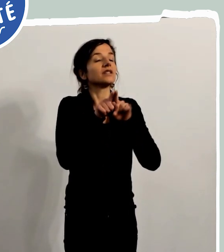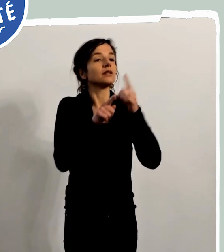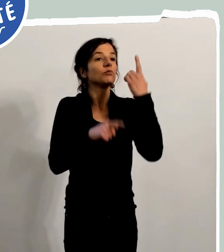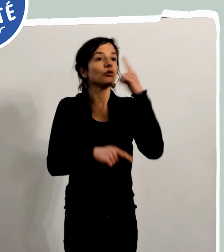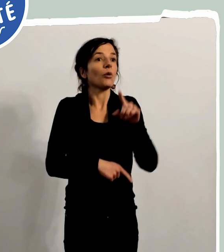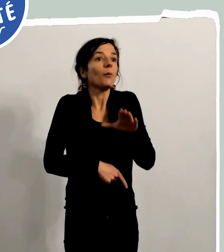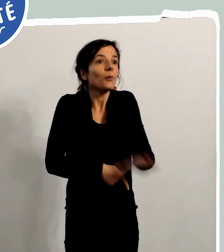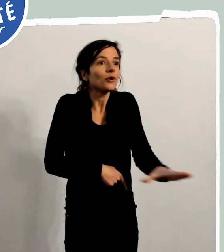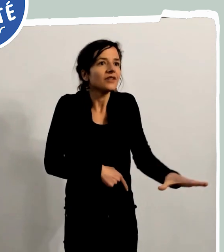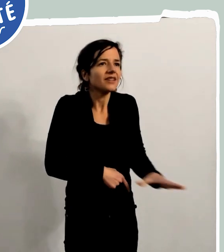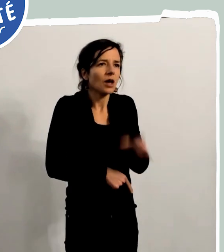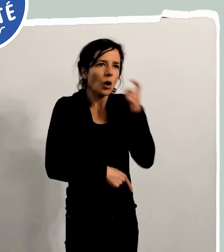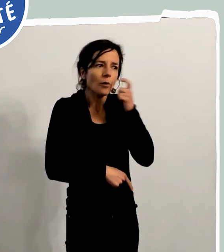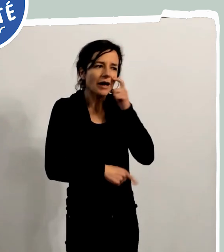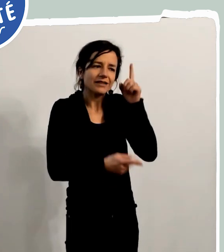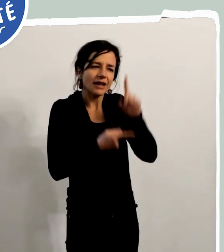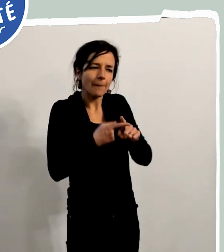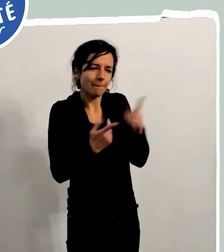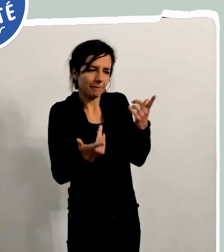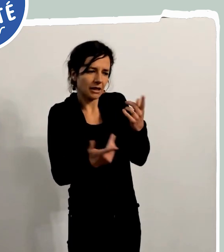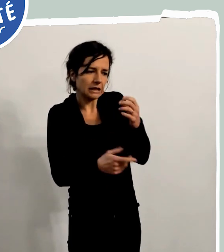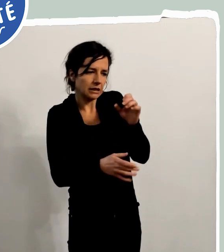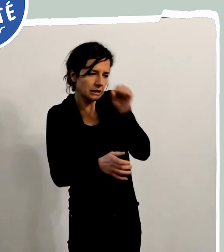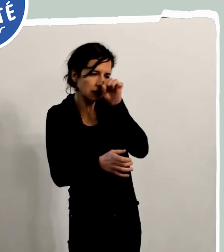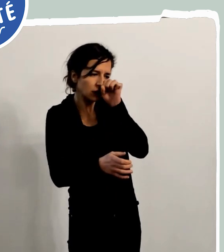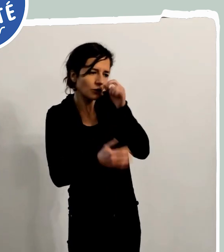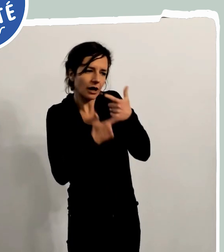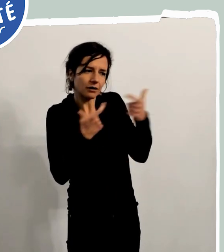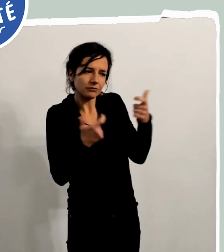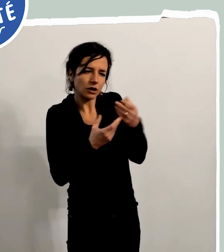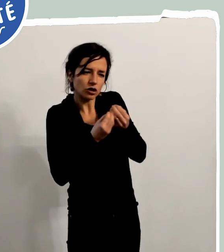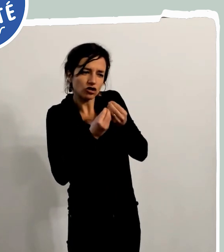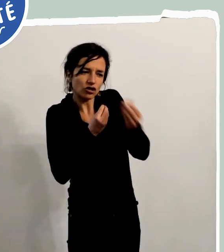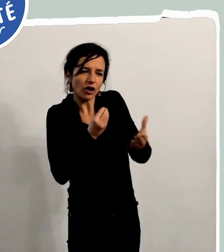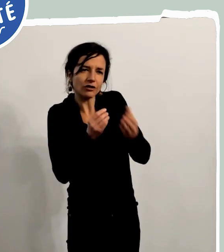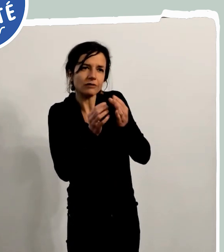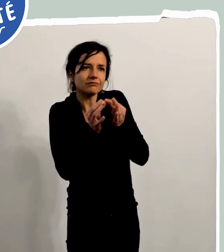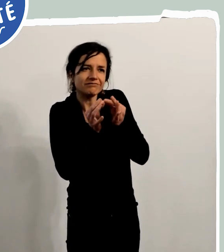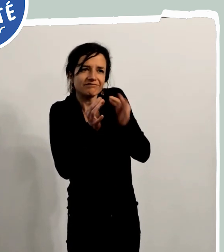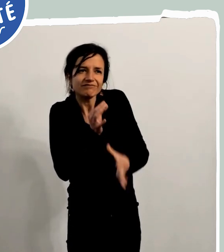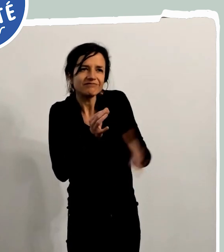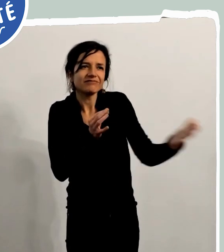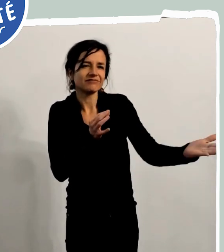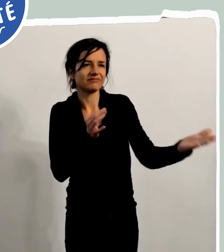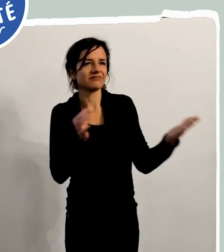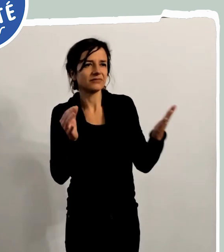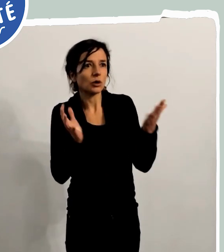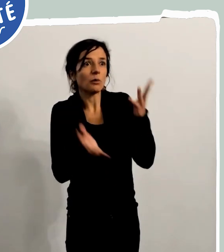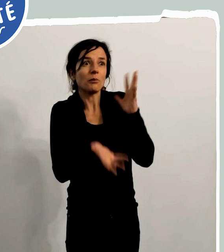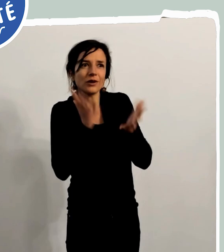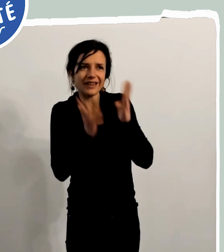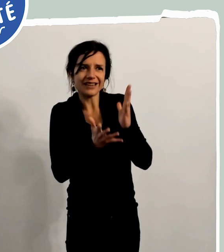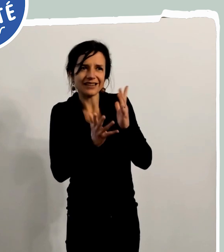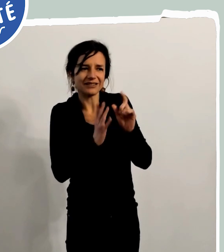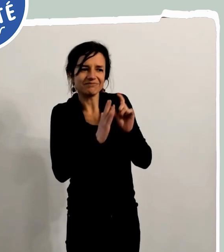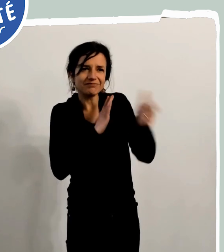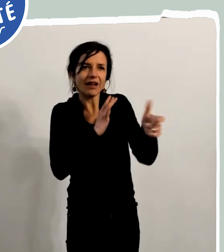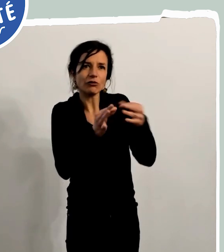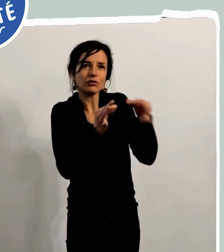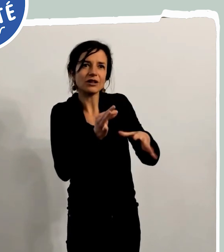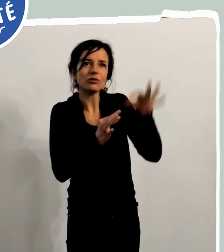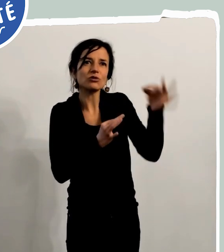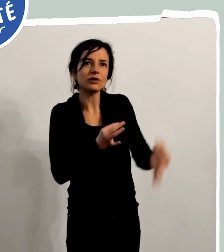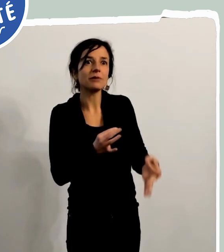comportement sexuel. Donc il y a un vrai potentiellement, je dis bien potentiellement, il y a un impact. Le problème,